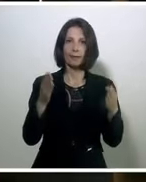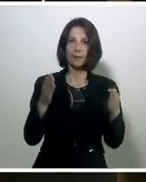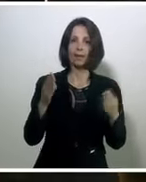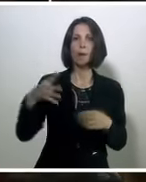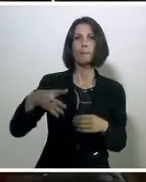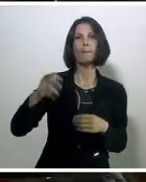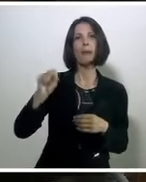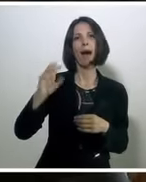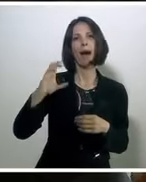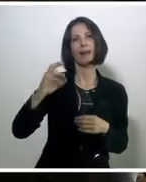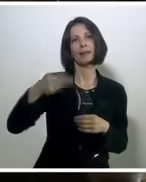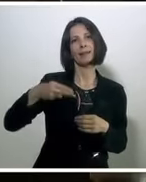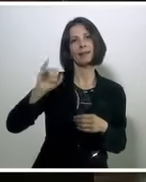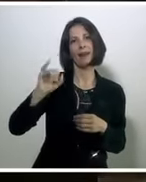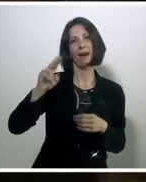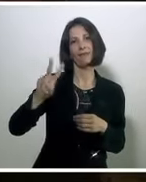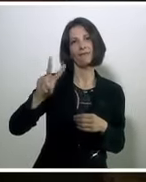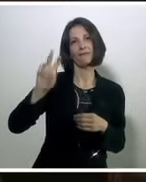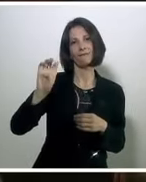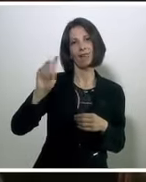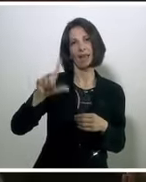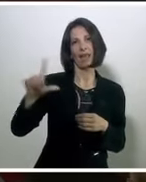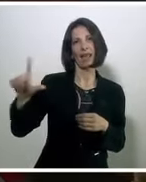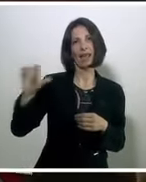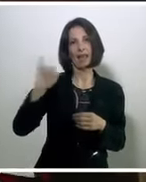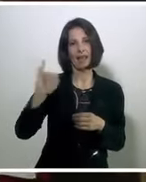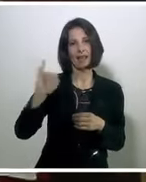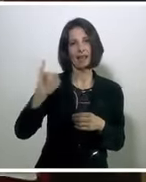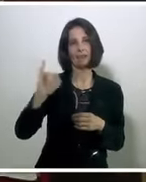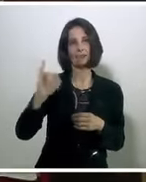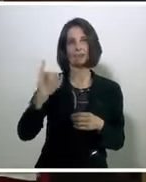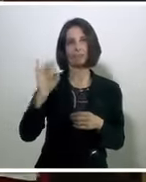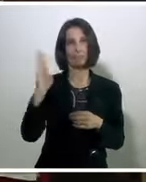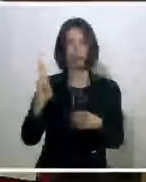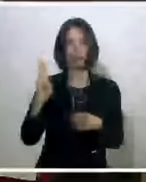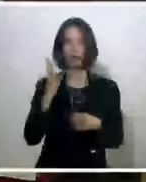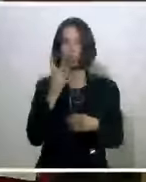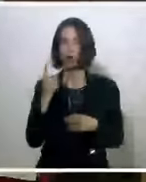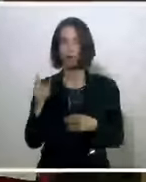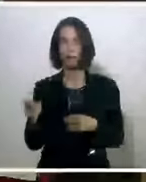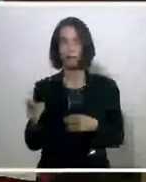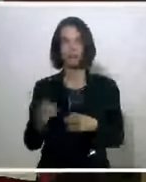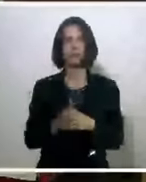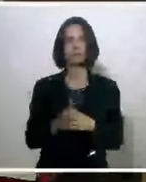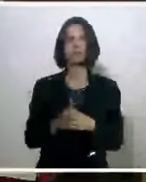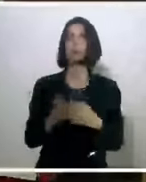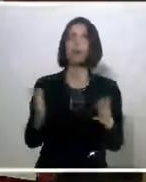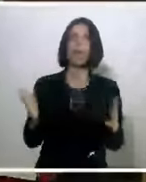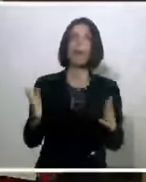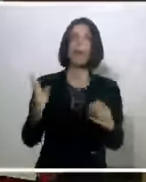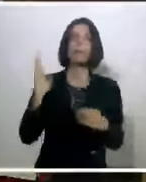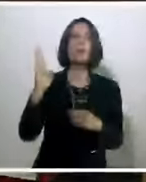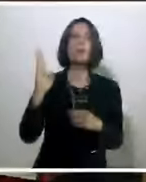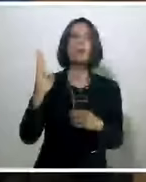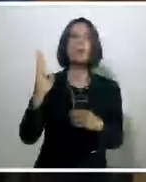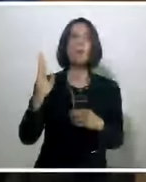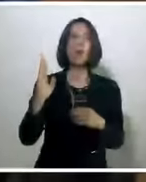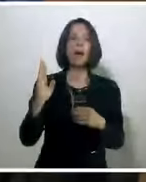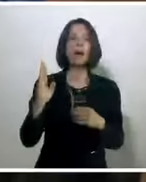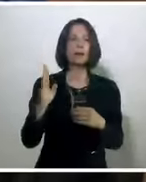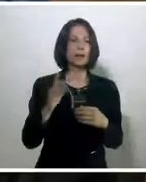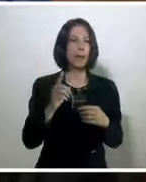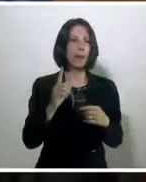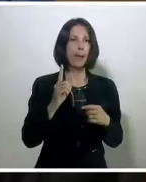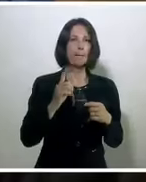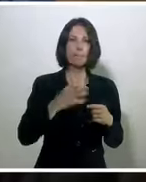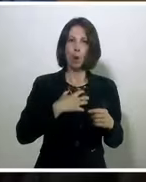tradizione del realismo politico Berlinguer non postulava la separazione fra politica e morale cioè l'idea che la prima abbia